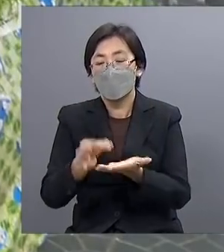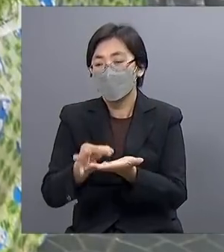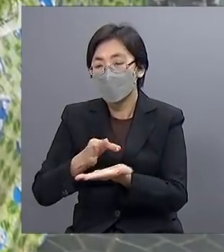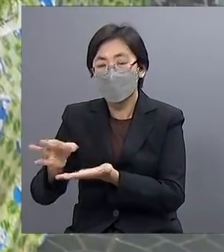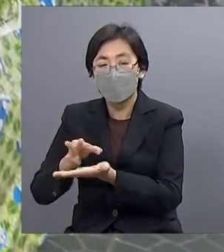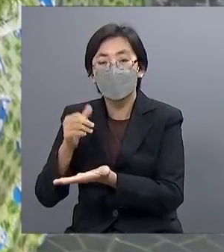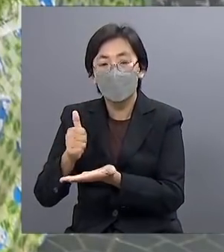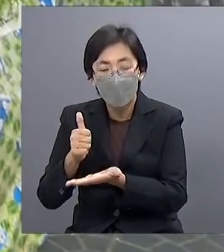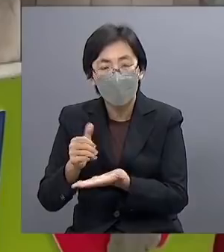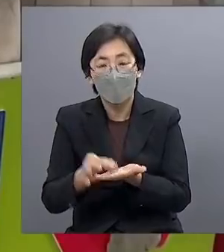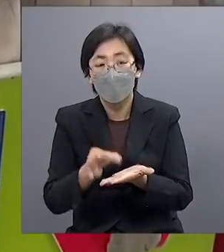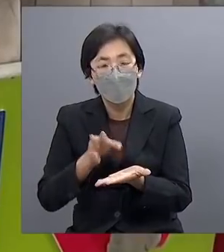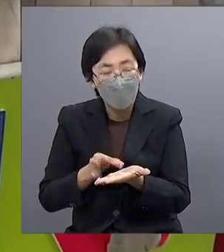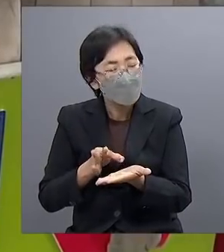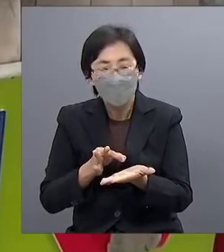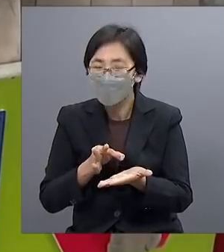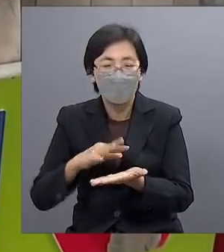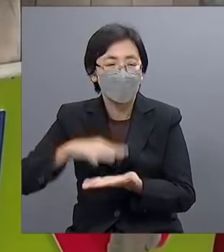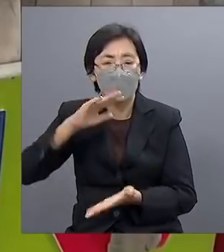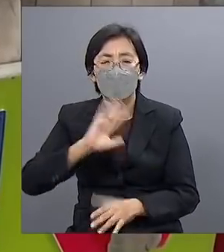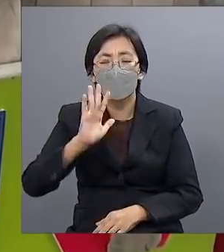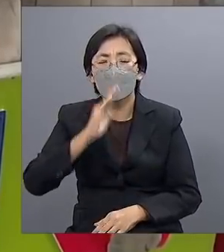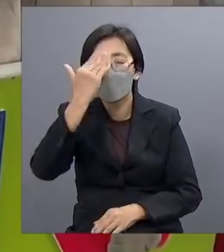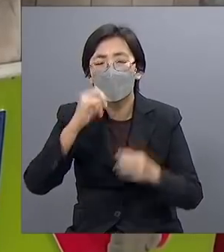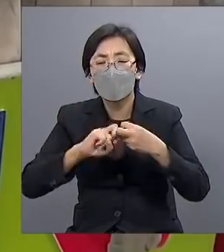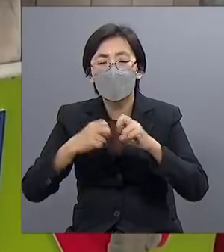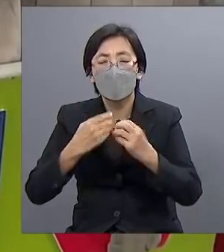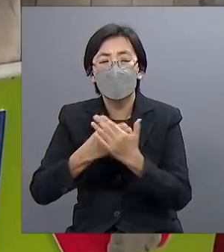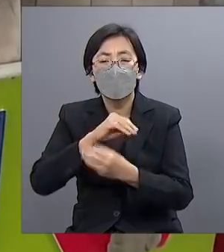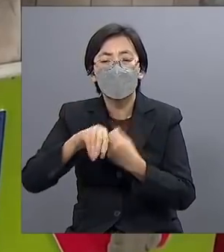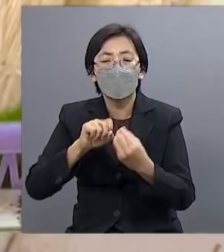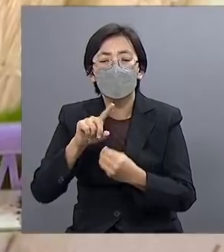ซื้อในปริมาณที่มากเพราะเป็นผลจากภาวะเศรษฐกิจที่ไม่ค่อยดีค่ะ